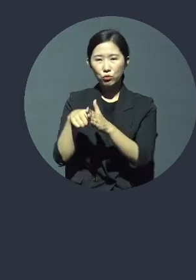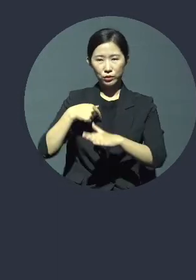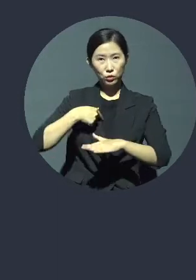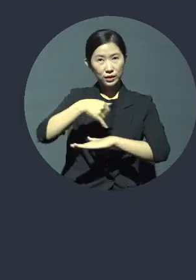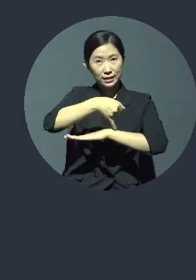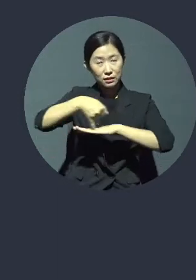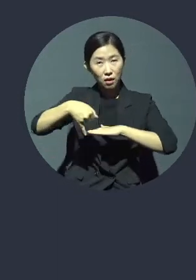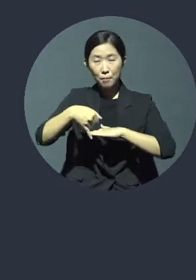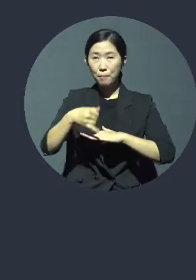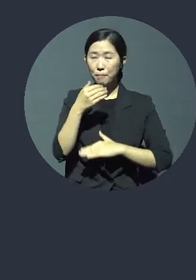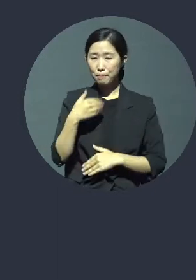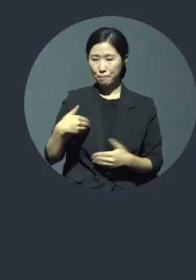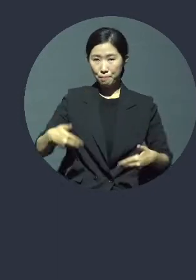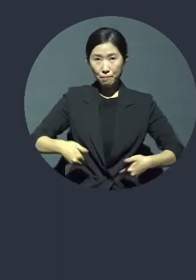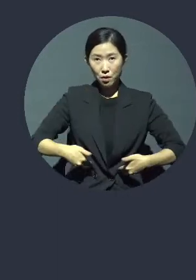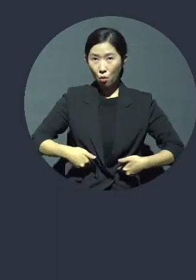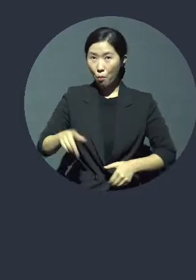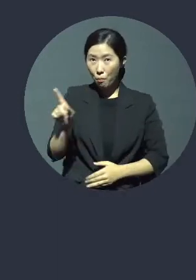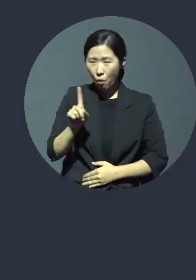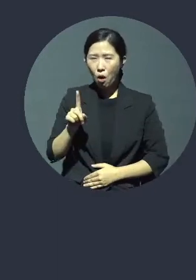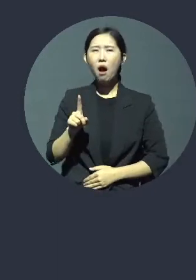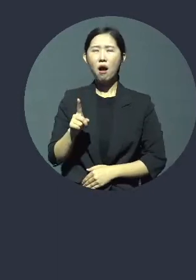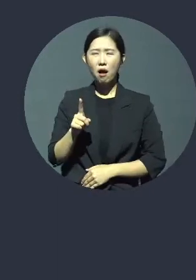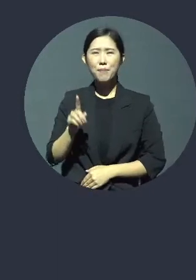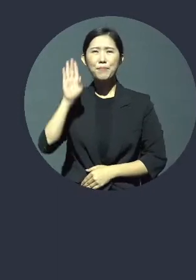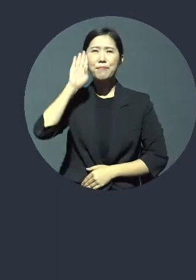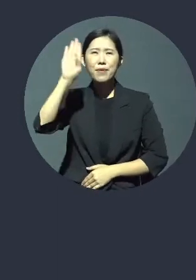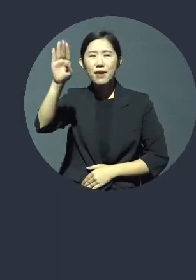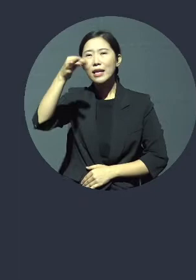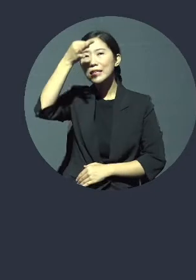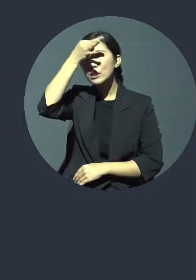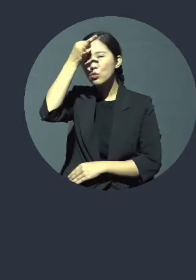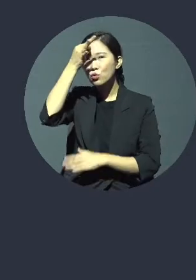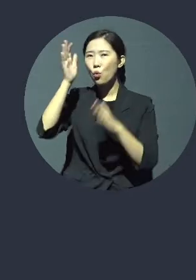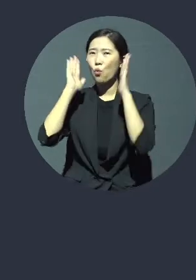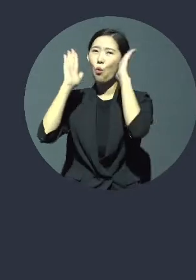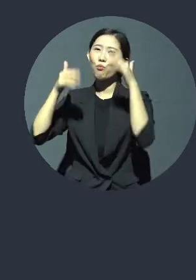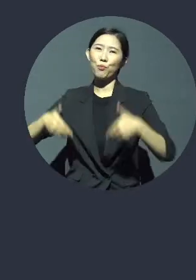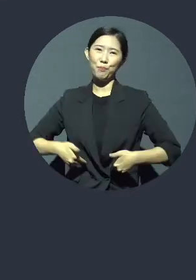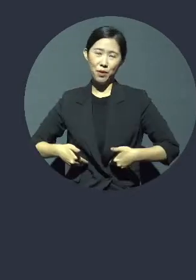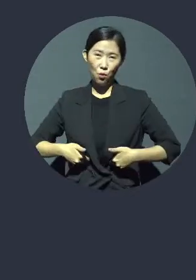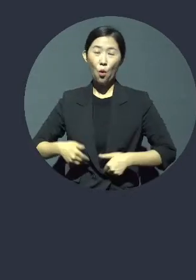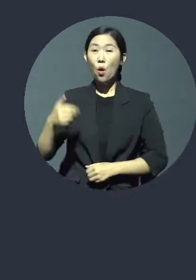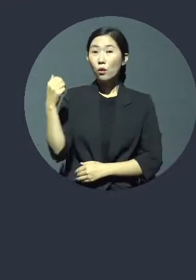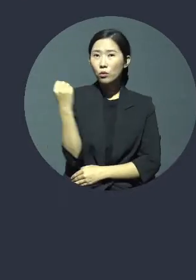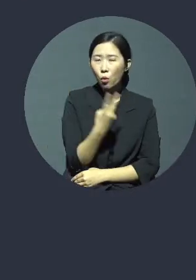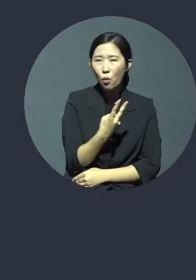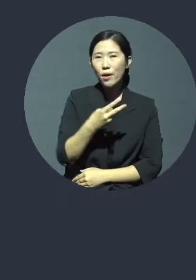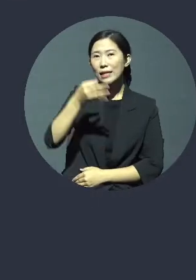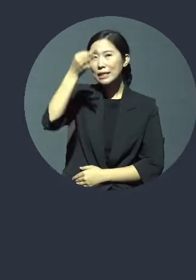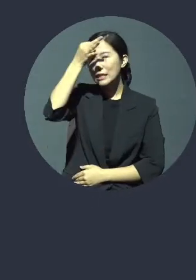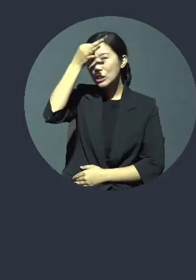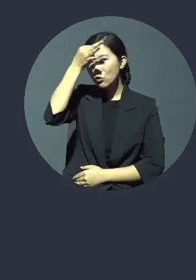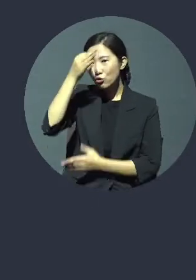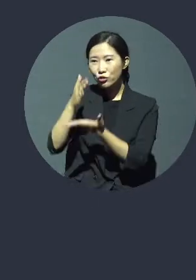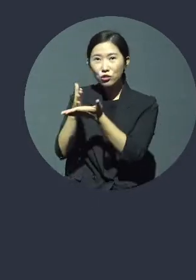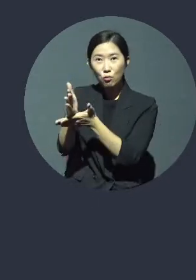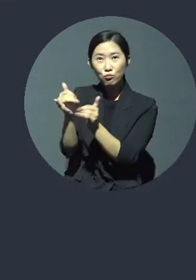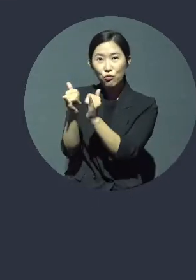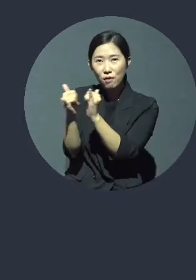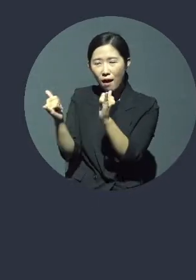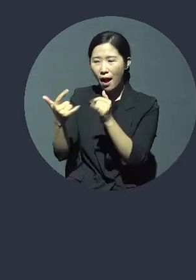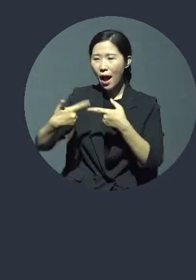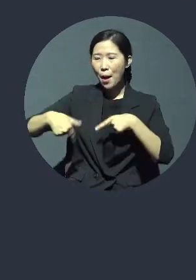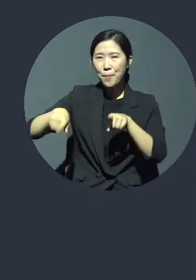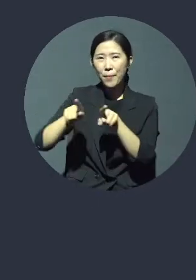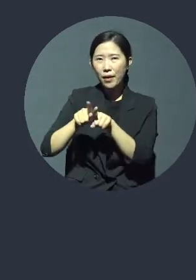학습도 뭐 당연히 열심히 해야 되겠지만 각 기술의 전문가들과 긴밀하게 협력하는 것과 또 디자이너가 잘할